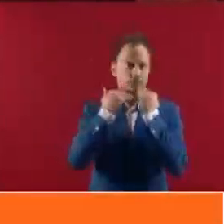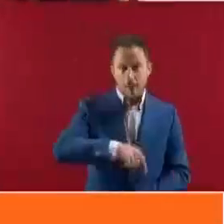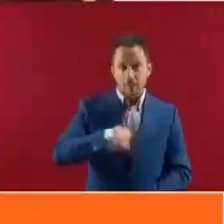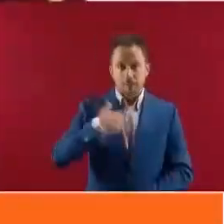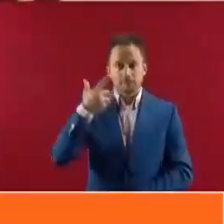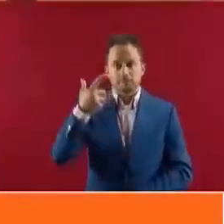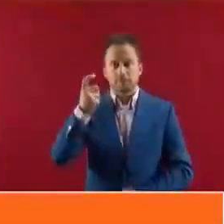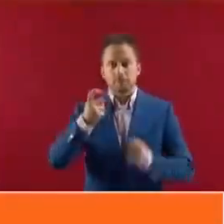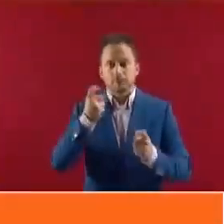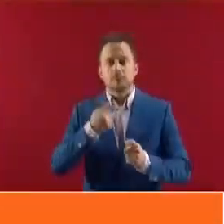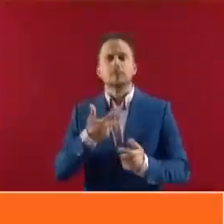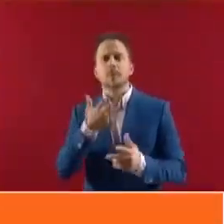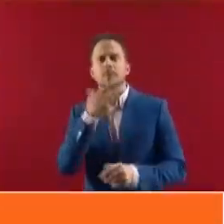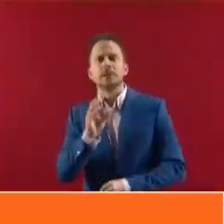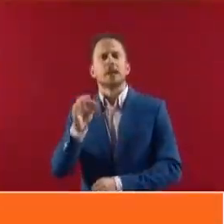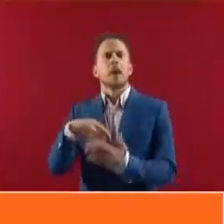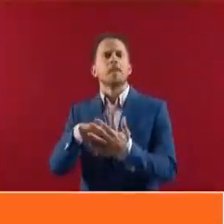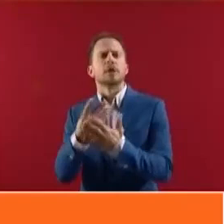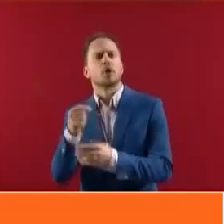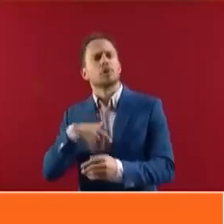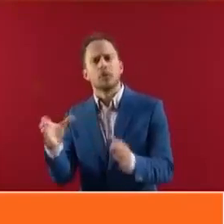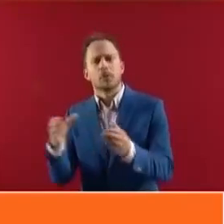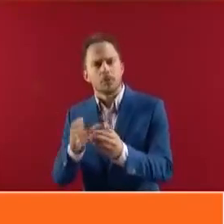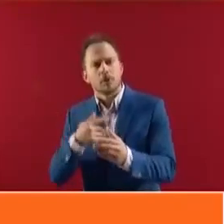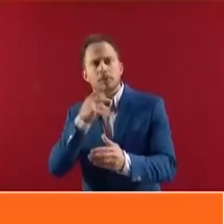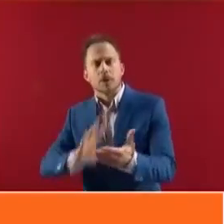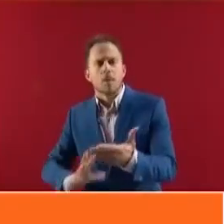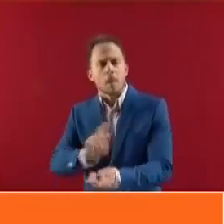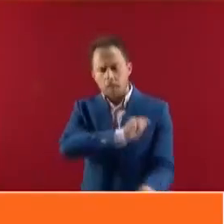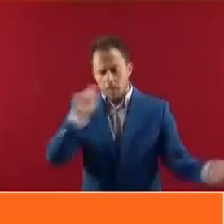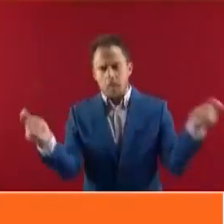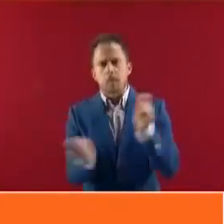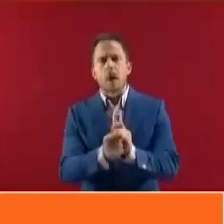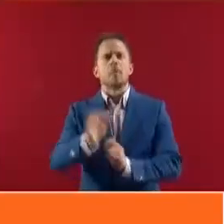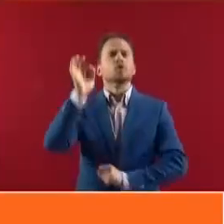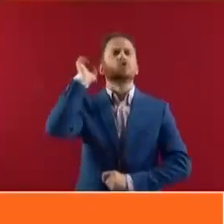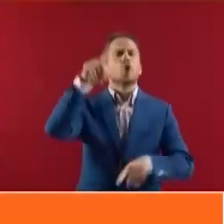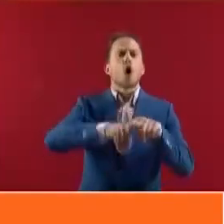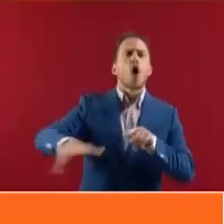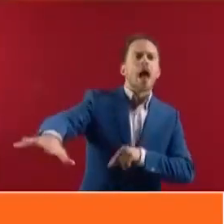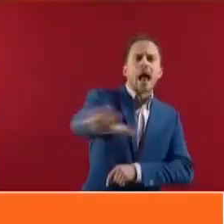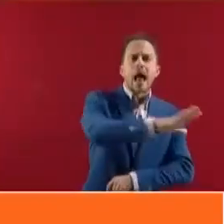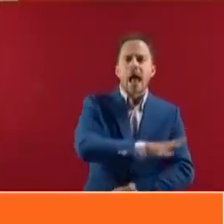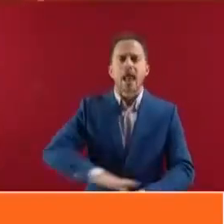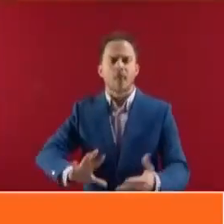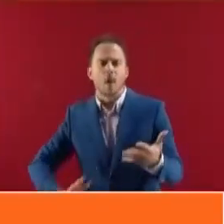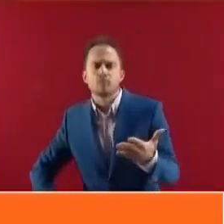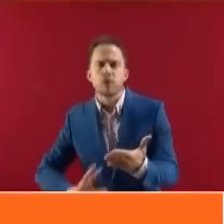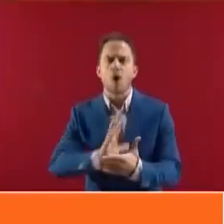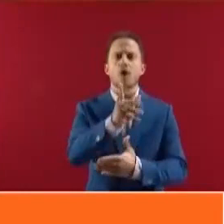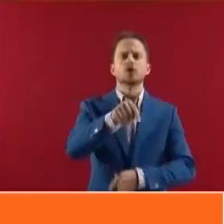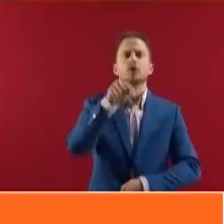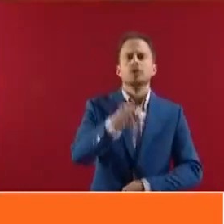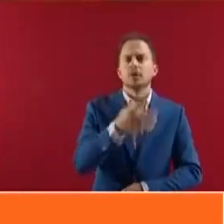Καρατζαφέρη. Αντί να είναι μέρος της αλλαγής, μέρος της προοδευτικής διακυβέρνησης για να γυρίσει σελίδα ο τόπος, να αφήνει